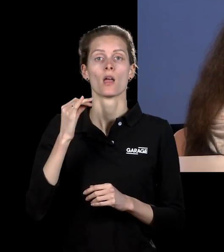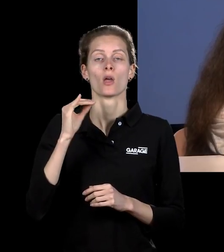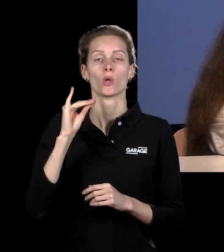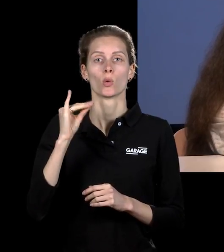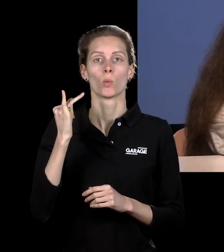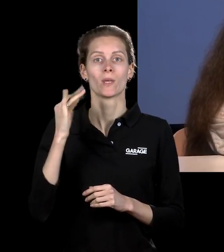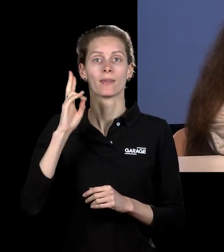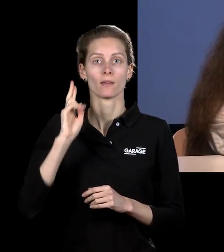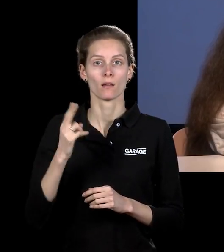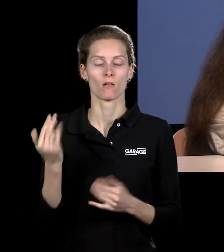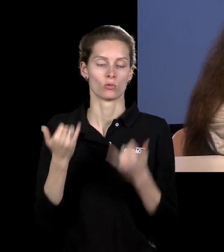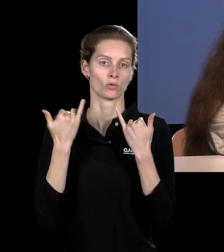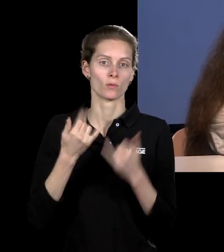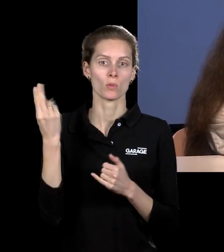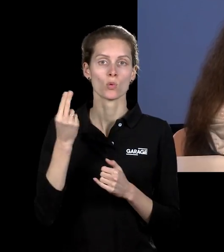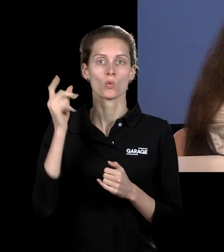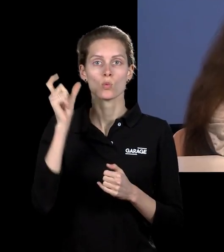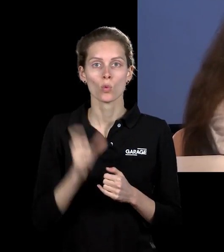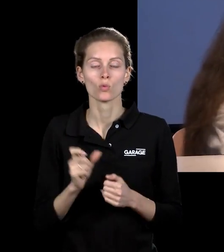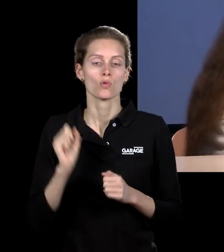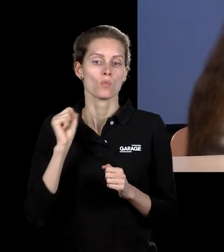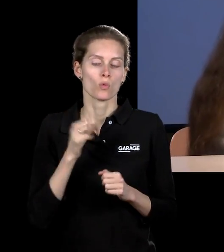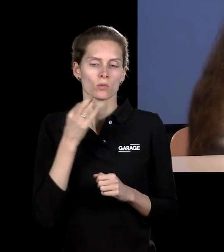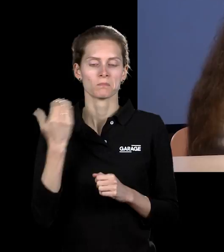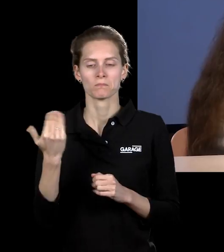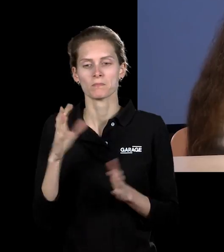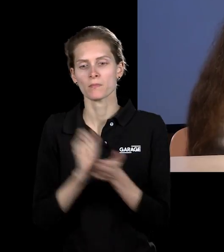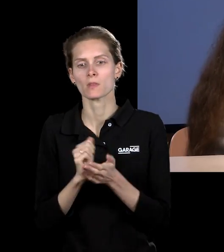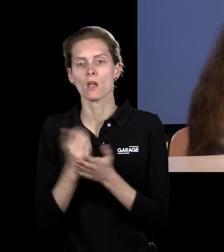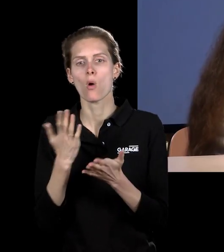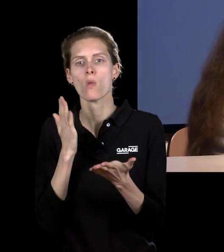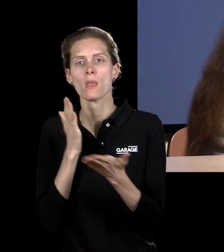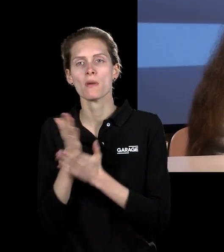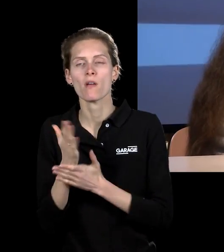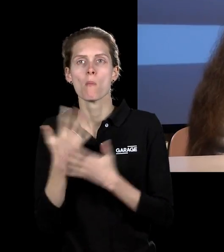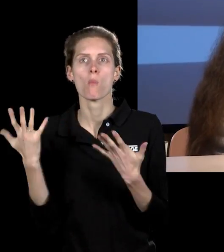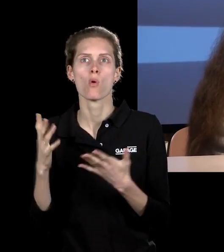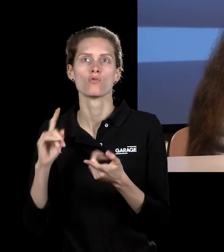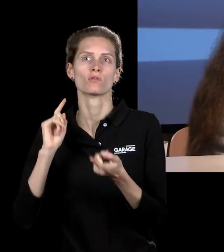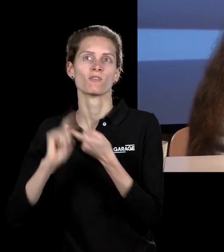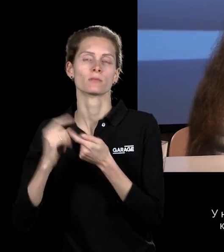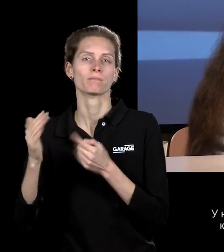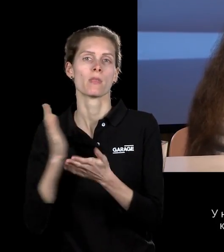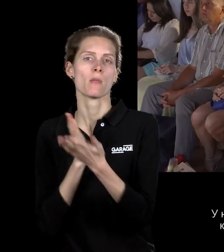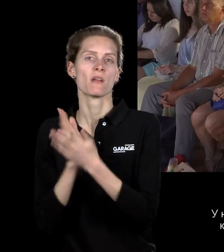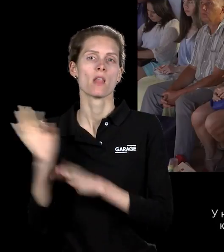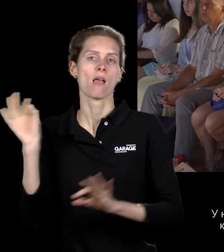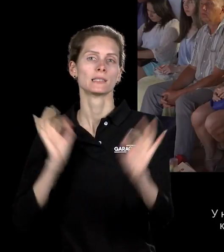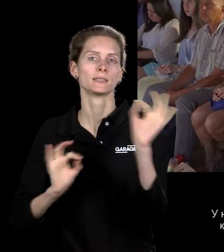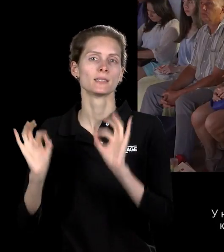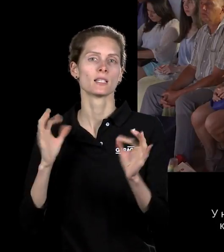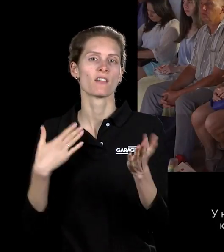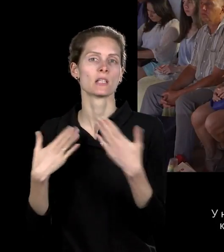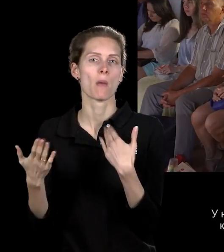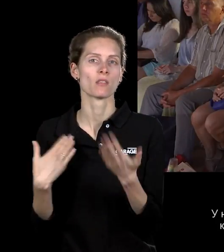художник, совсем как бы, которого, если можно отнести к какому-то направлению, то, наверное, это эстетика взаимоотношений пресловутая.